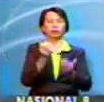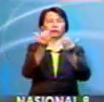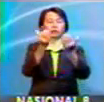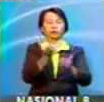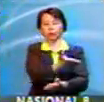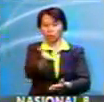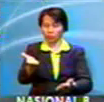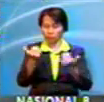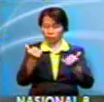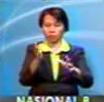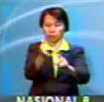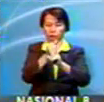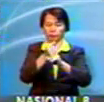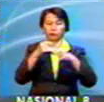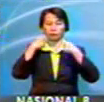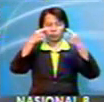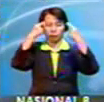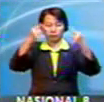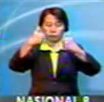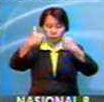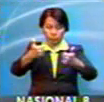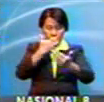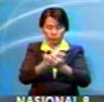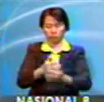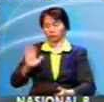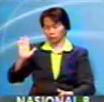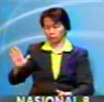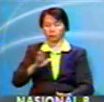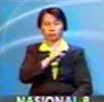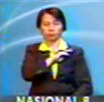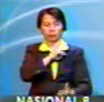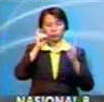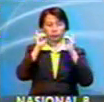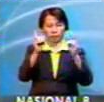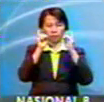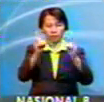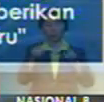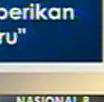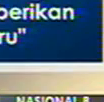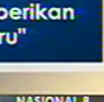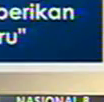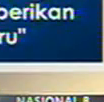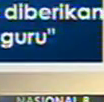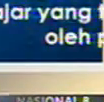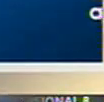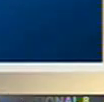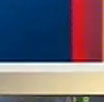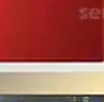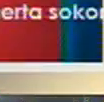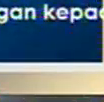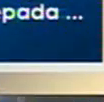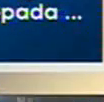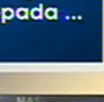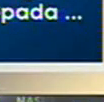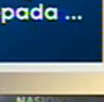mendoakan agar mereka mencapai kejayaan cemerlang. Beliau yang juga Menteri Pendidikan turut merakamkan ucapan terima kasih